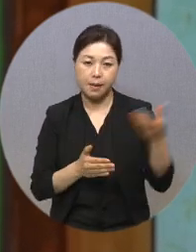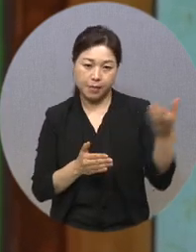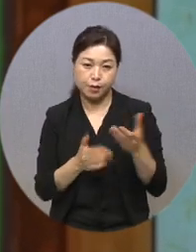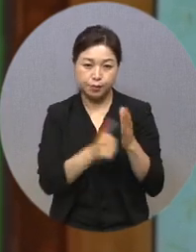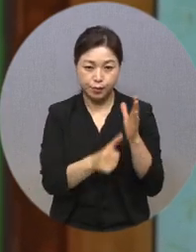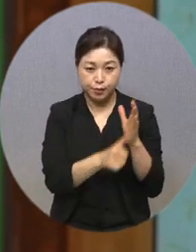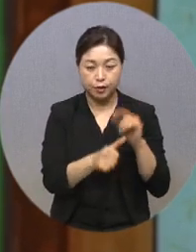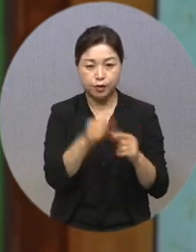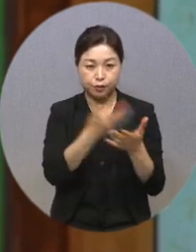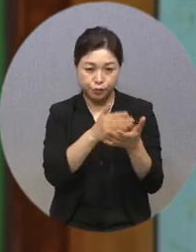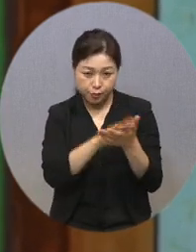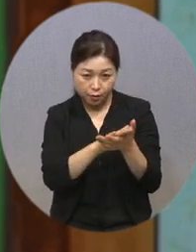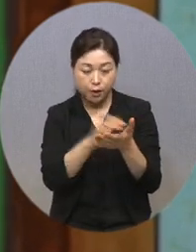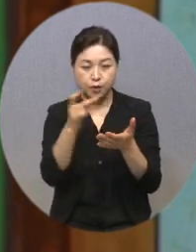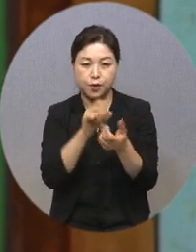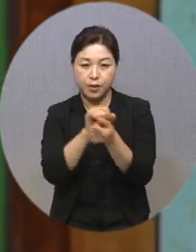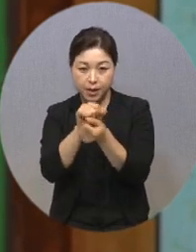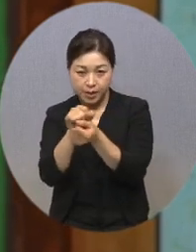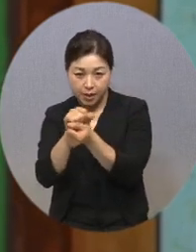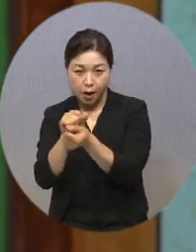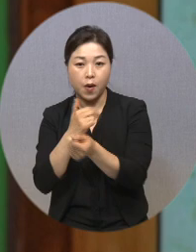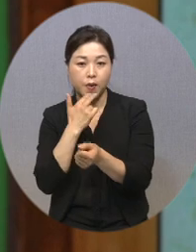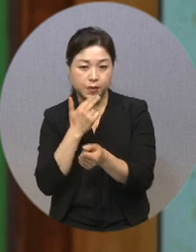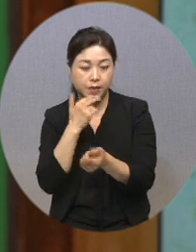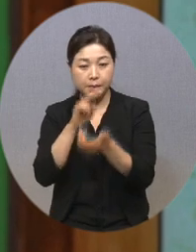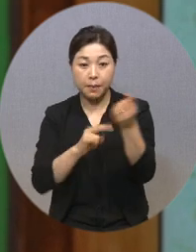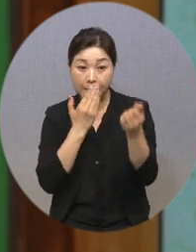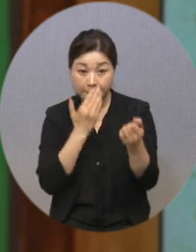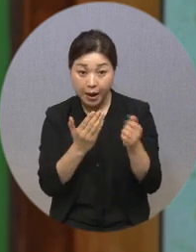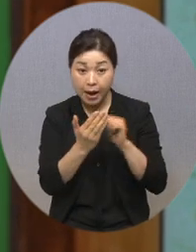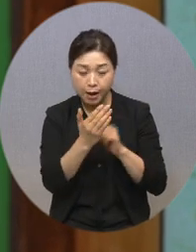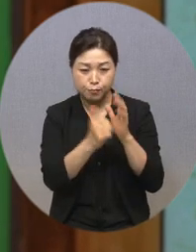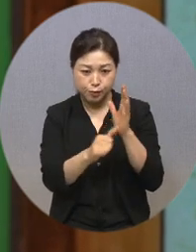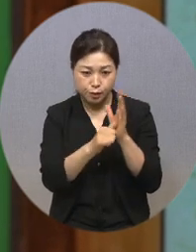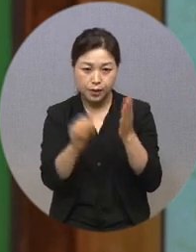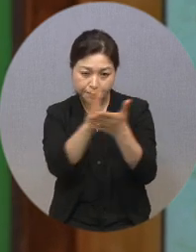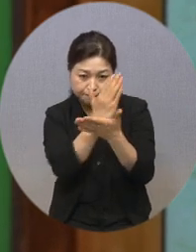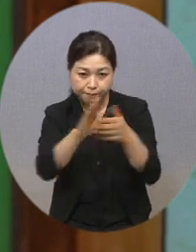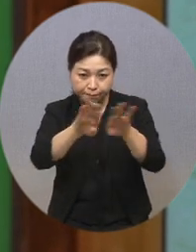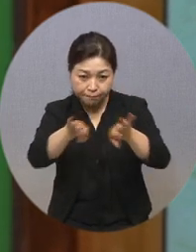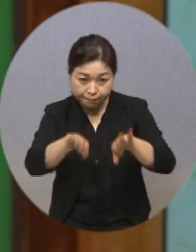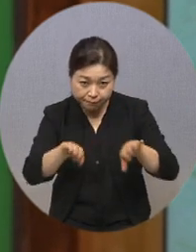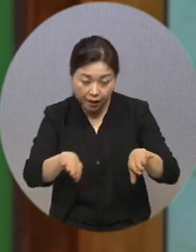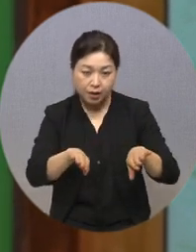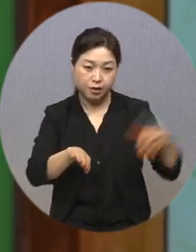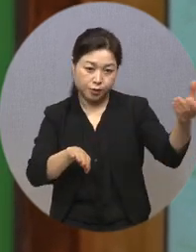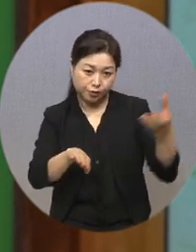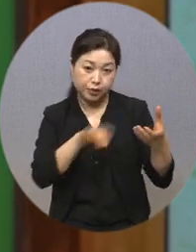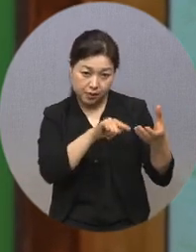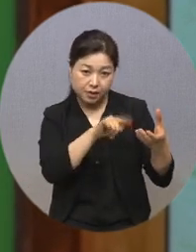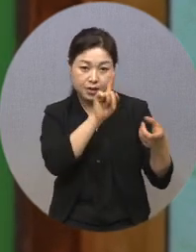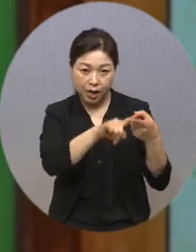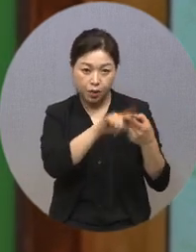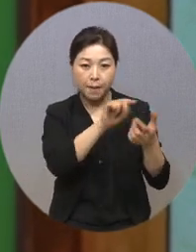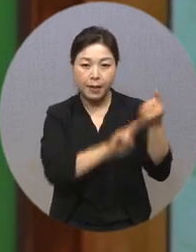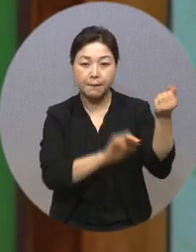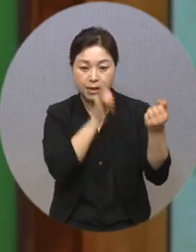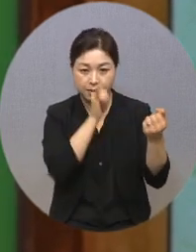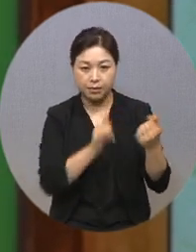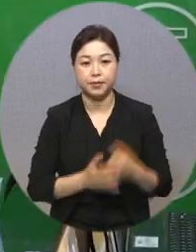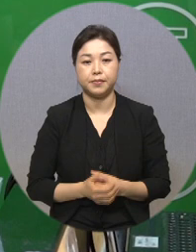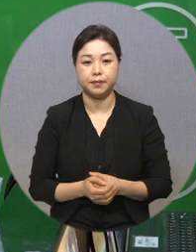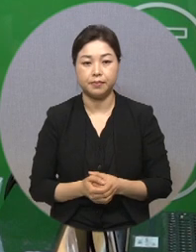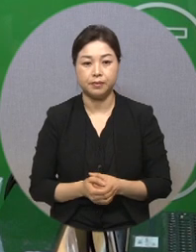물품은 수선이나 세탁하는 과정 없이 판매 가능한 물품을 선별해서 기증해 주신 상태 그대로 판매를 하고